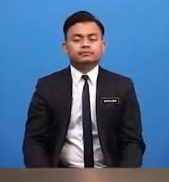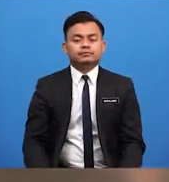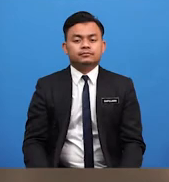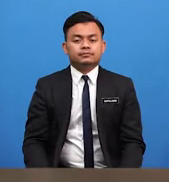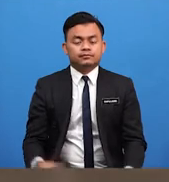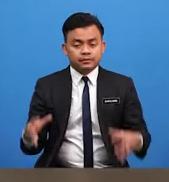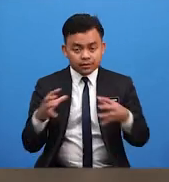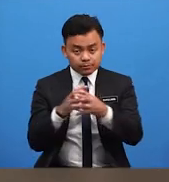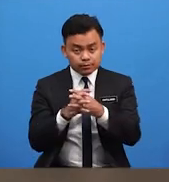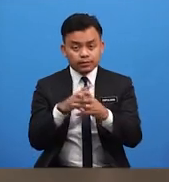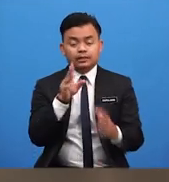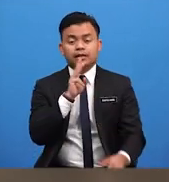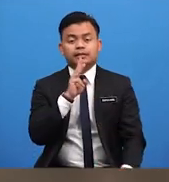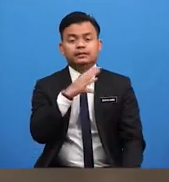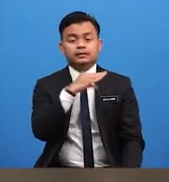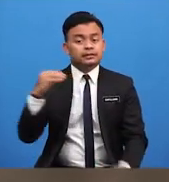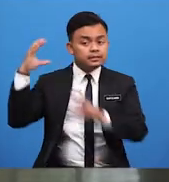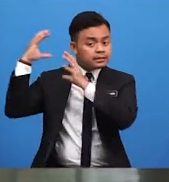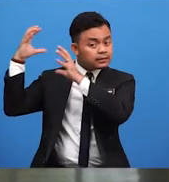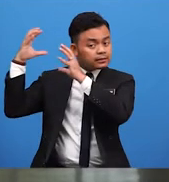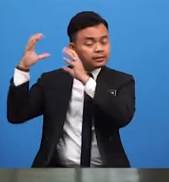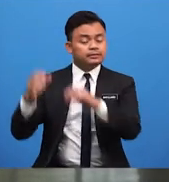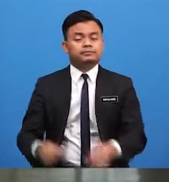campurkan air dan santan.